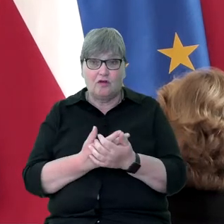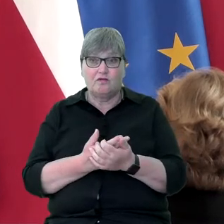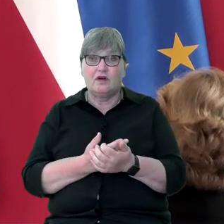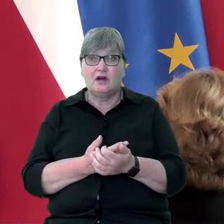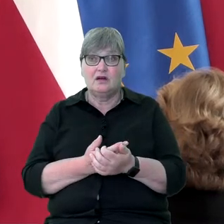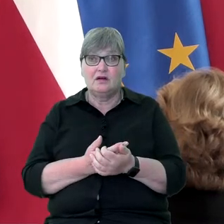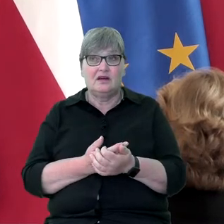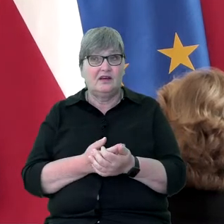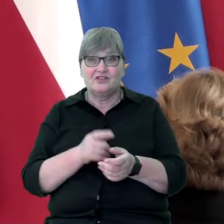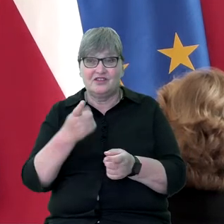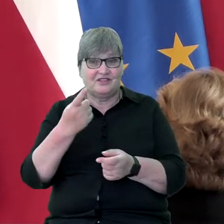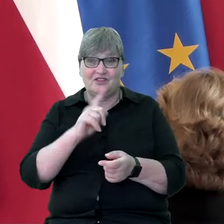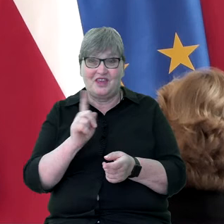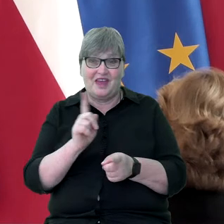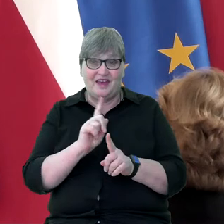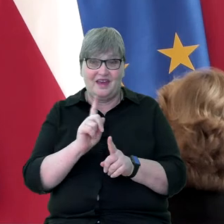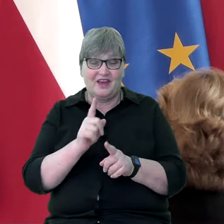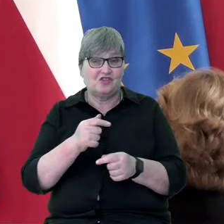szybko, no to